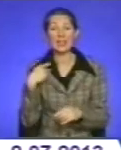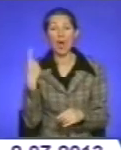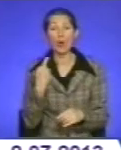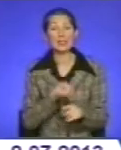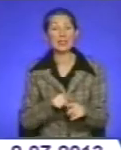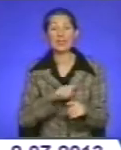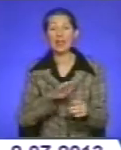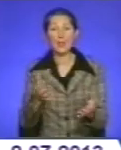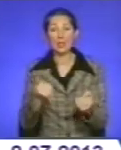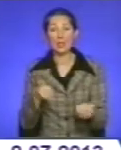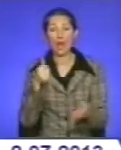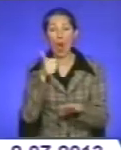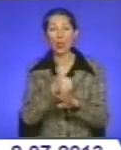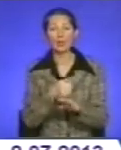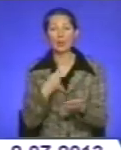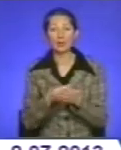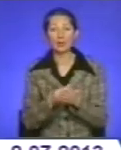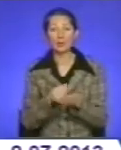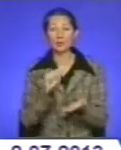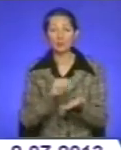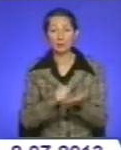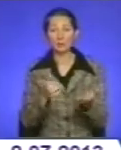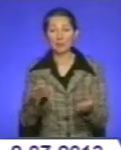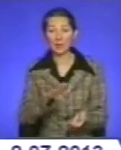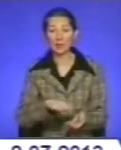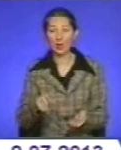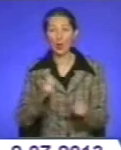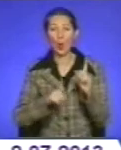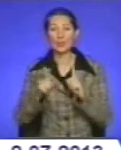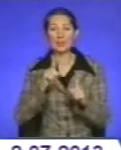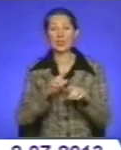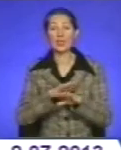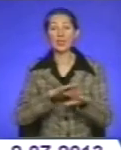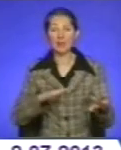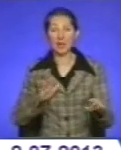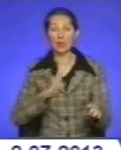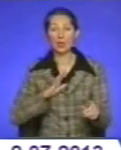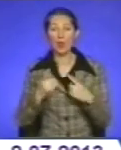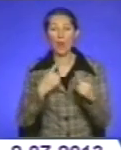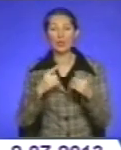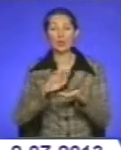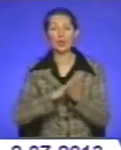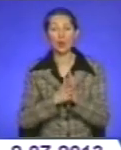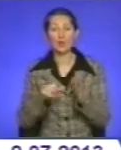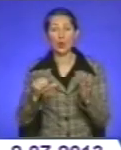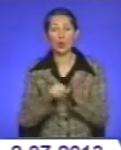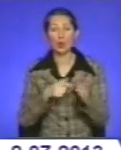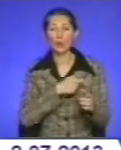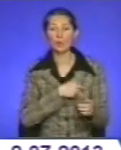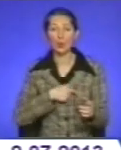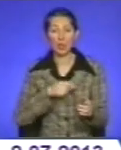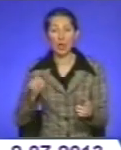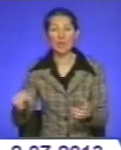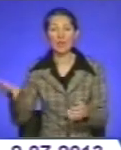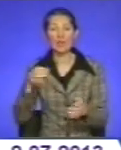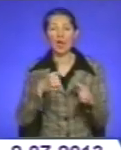не прийняла головний фінансовий документ краю. У сесійній залі відбулося обговорення ситуації за участю депутатів усіх фракцій,